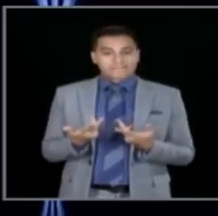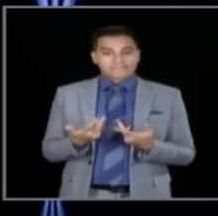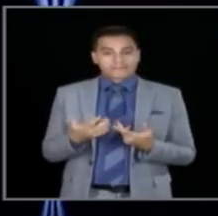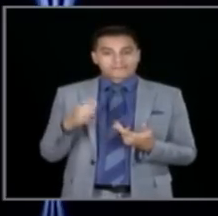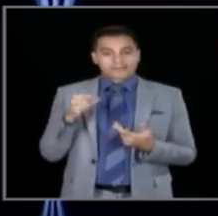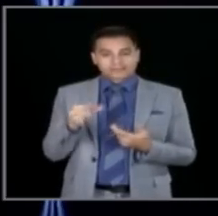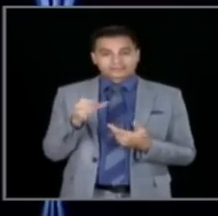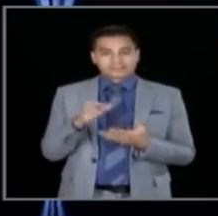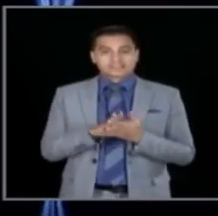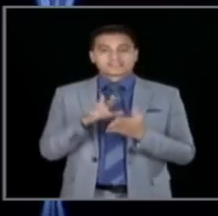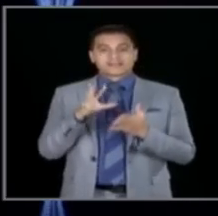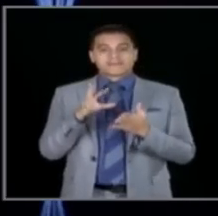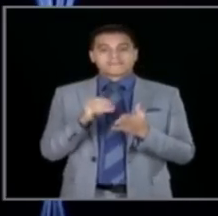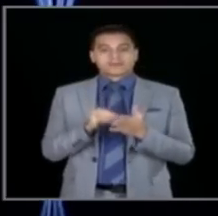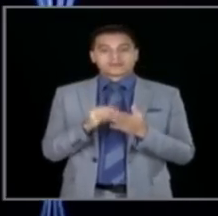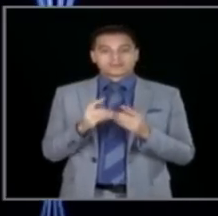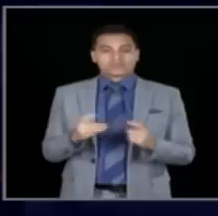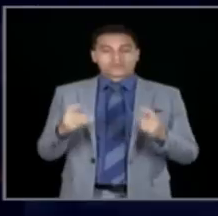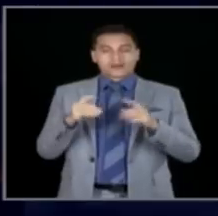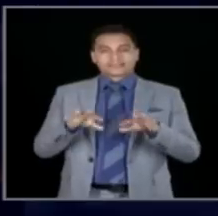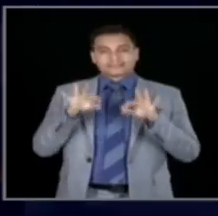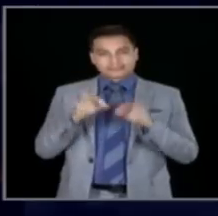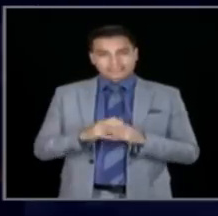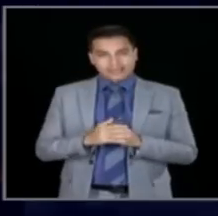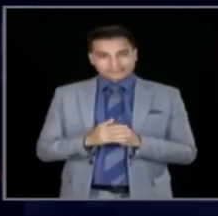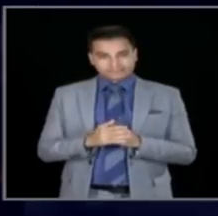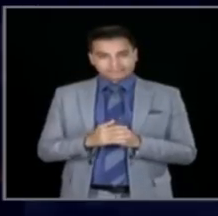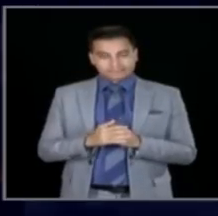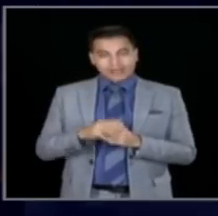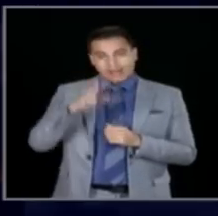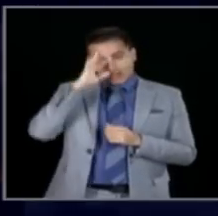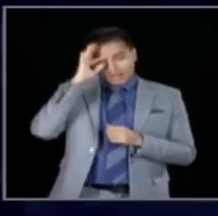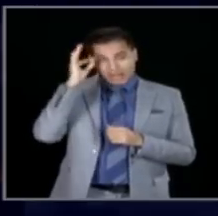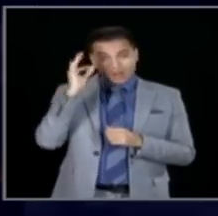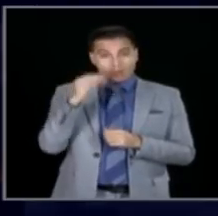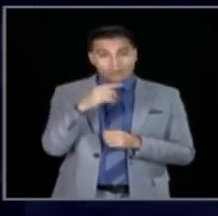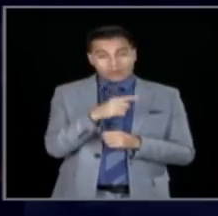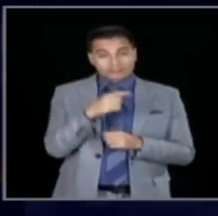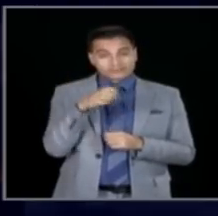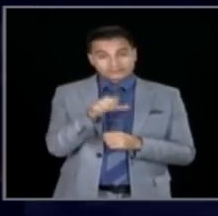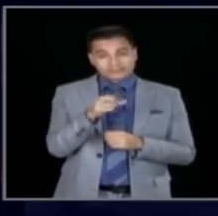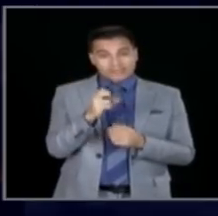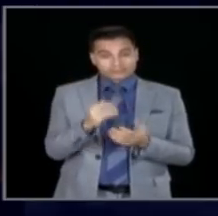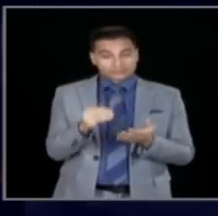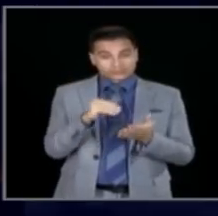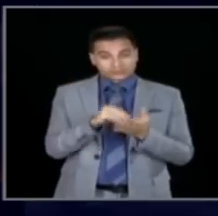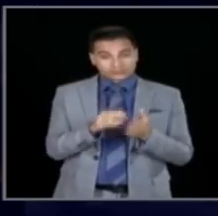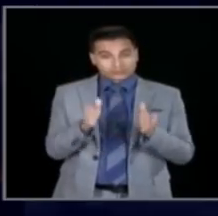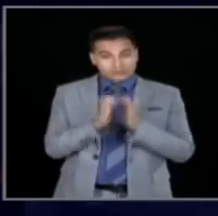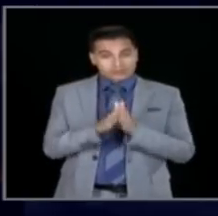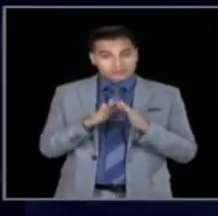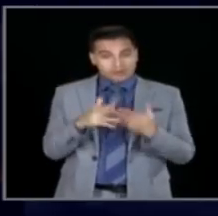90. 90 نرجع تاني تبتدي مباراة جديدة من الأول. طبعا الزمالك